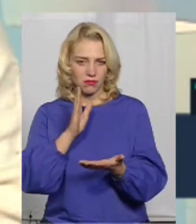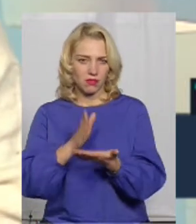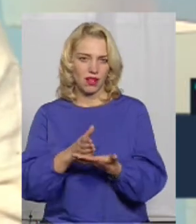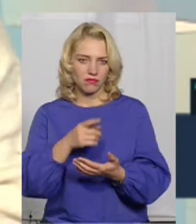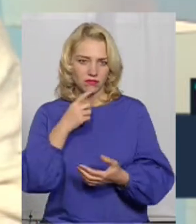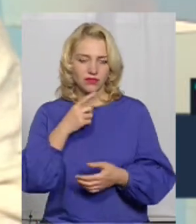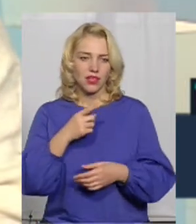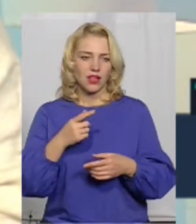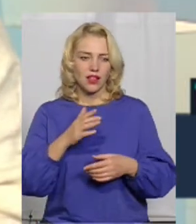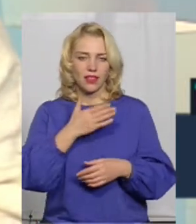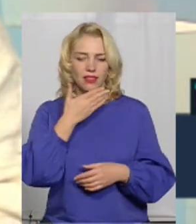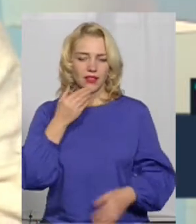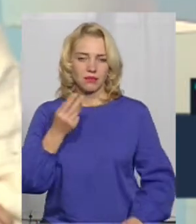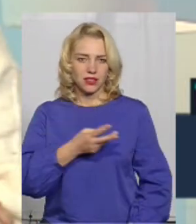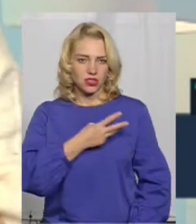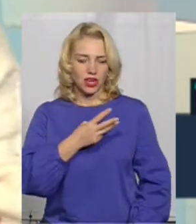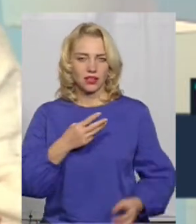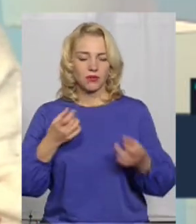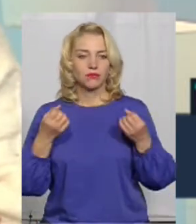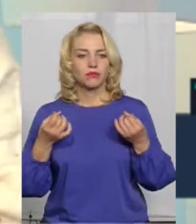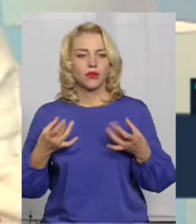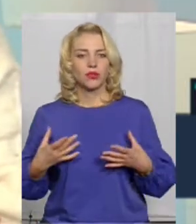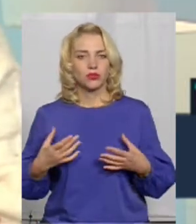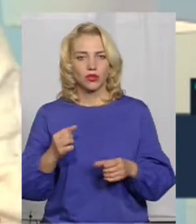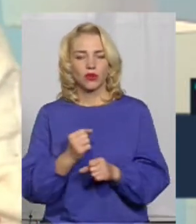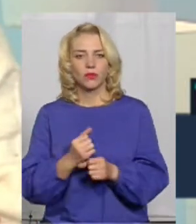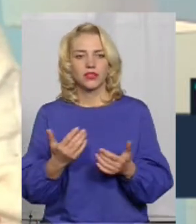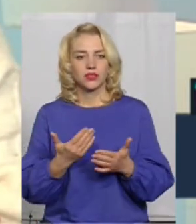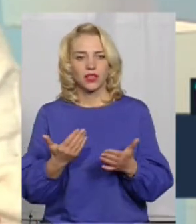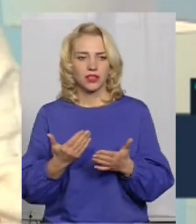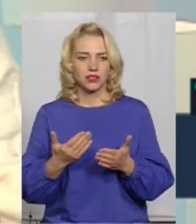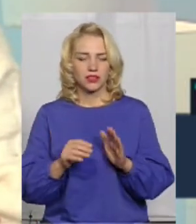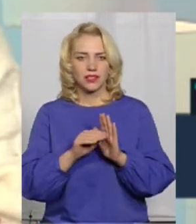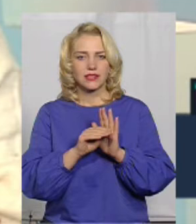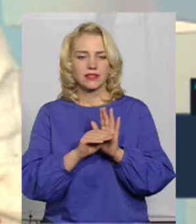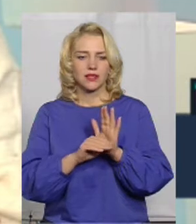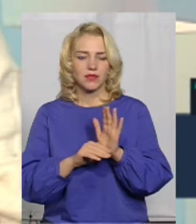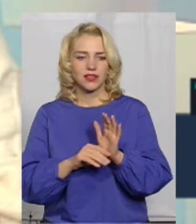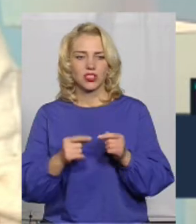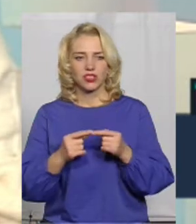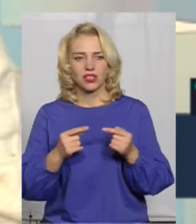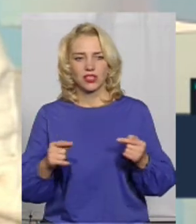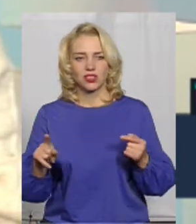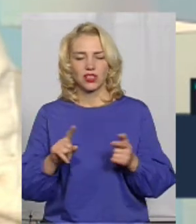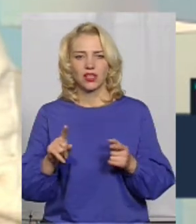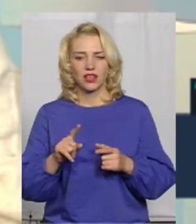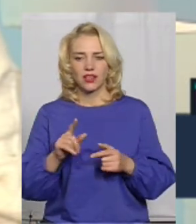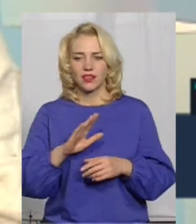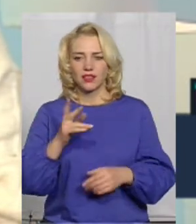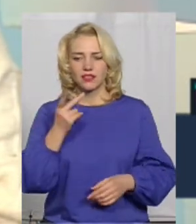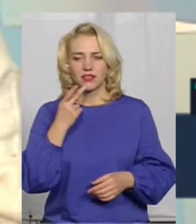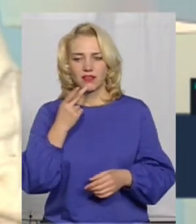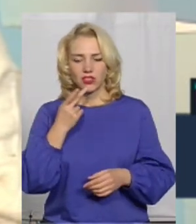Прямолінійність і небажання просто робити якісь пропорційні систематичні речі, які не завжди